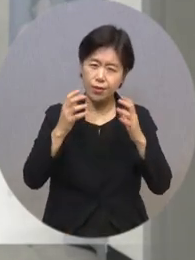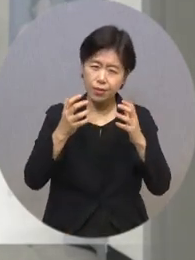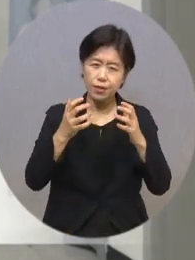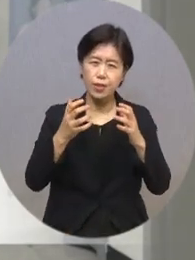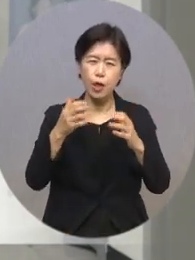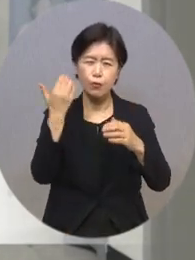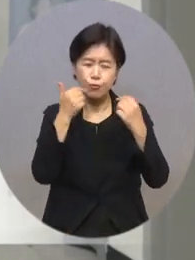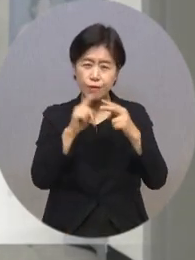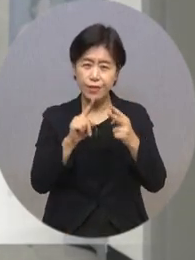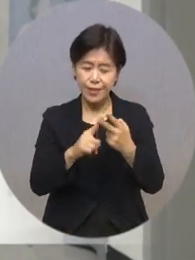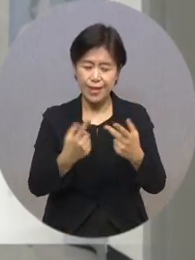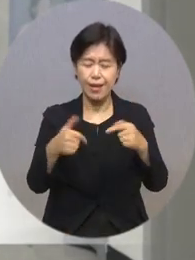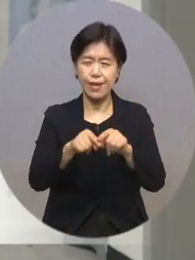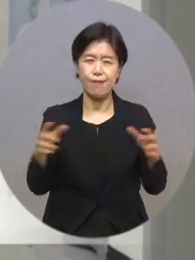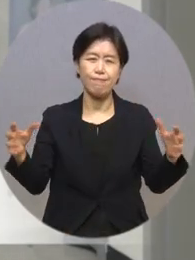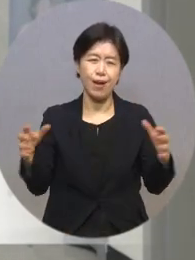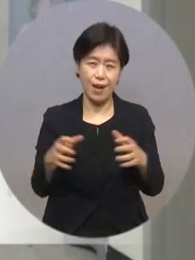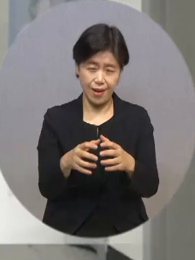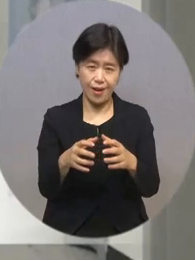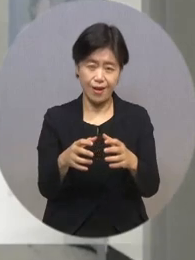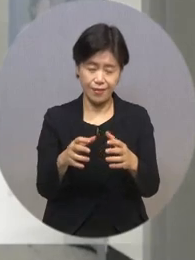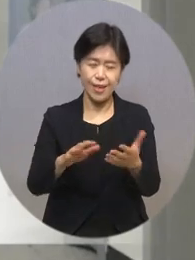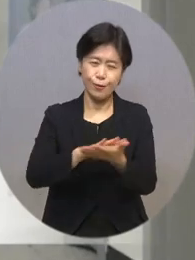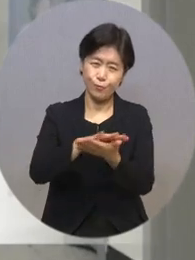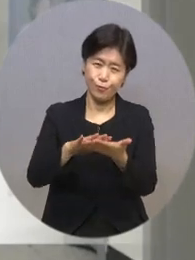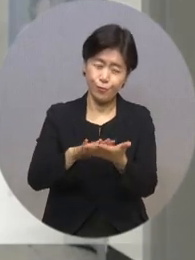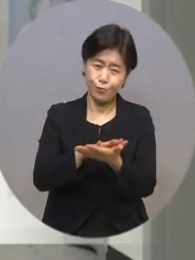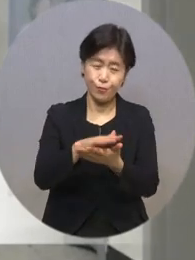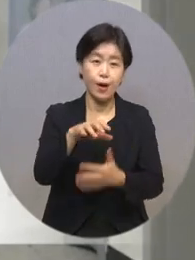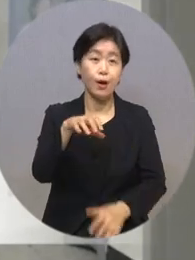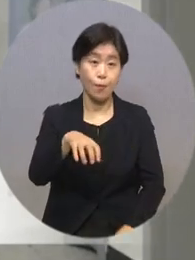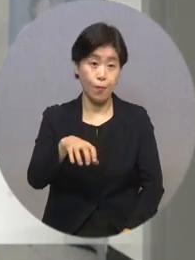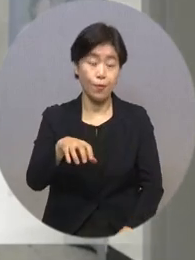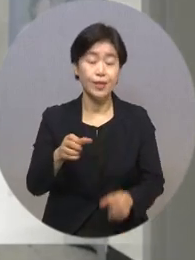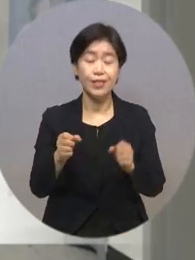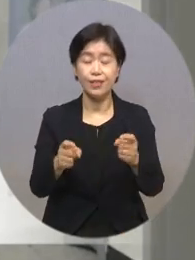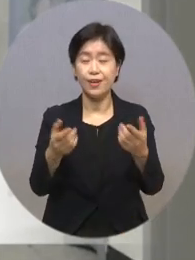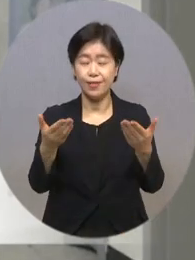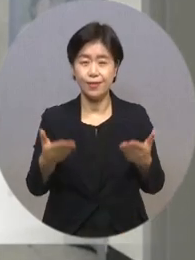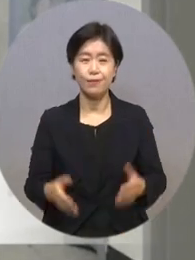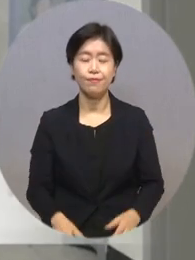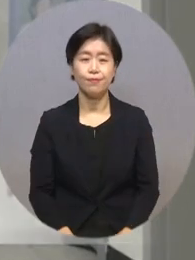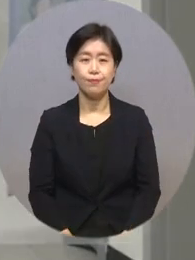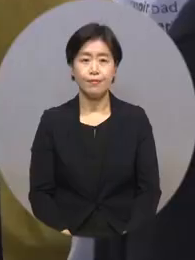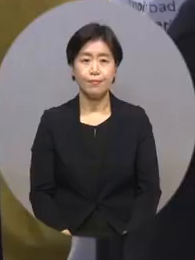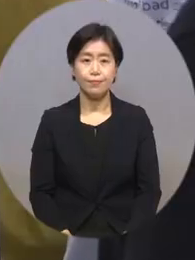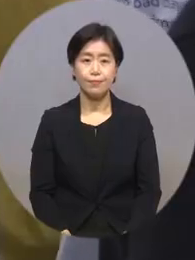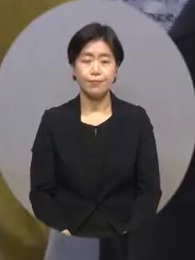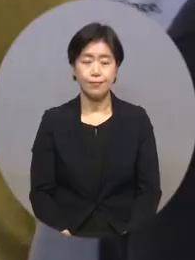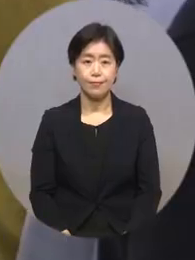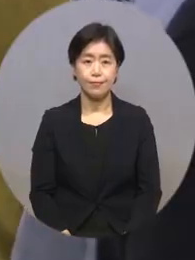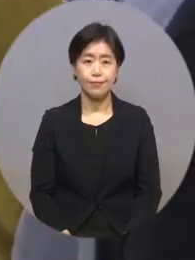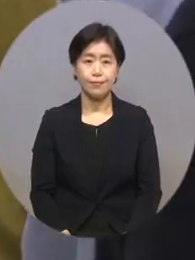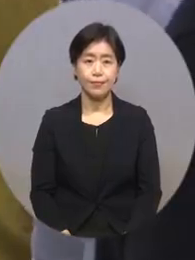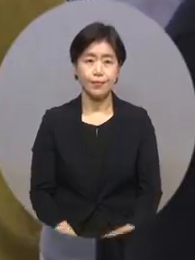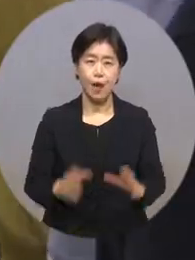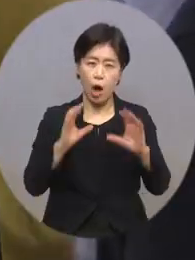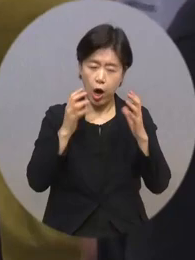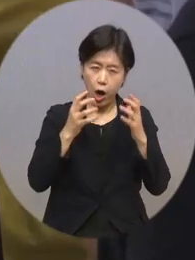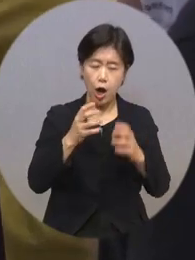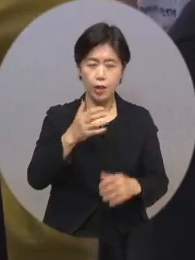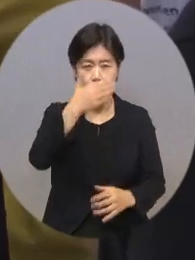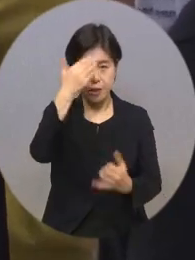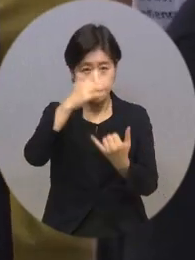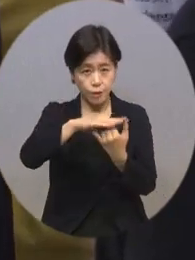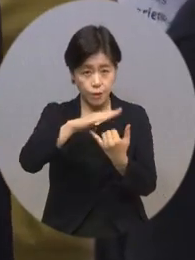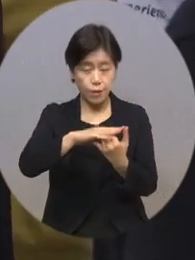모든 어린이들과 함께 만남의 광경을 저희가 준비를 했습니다. 많은 어린이,